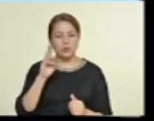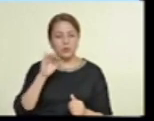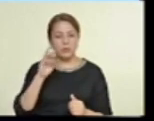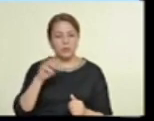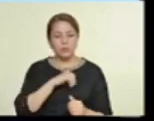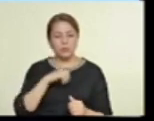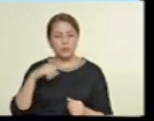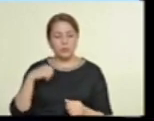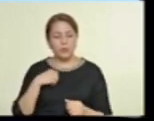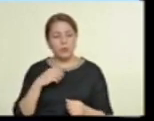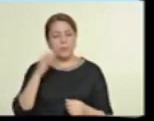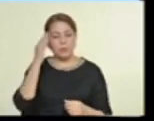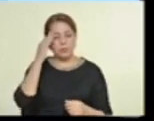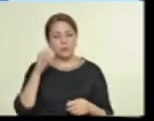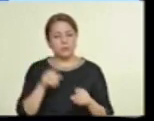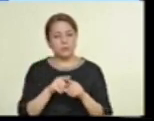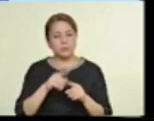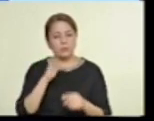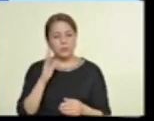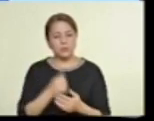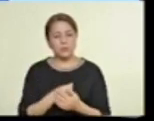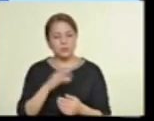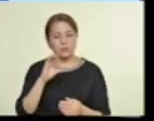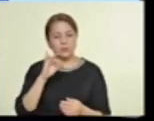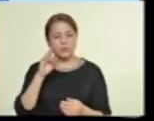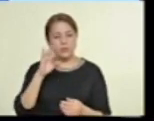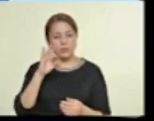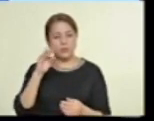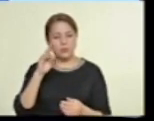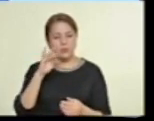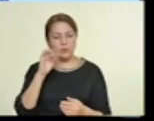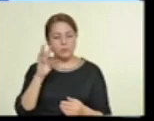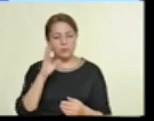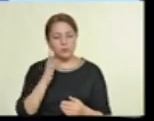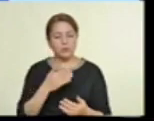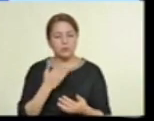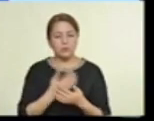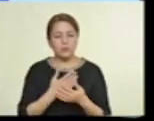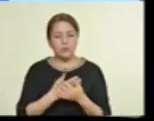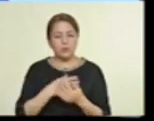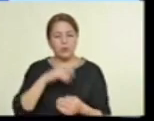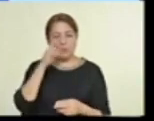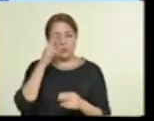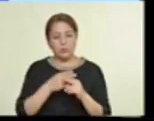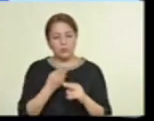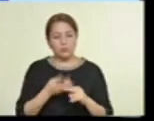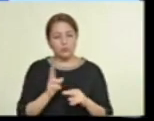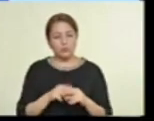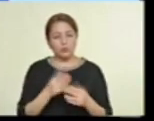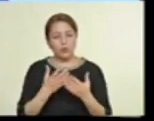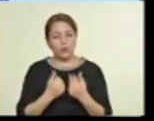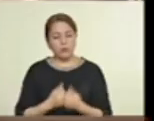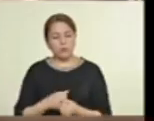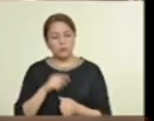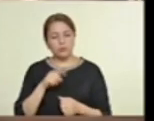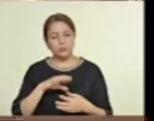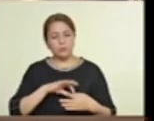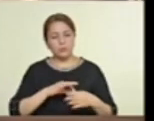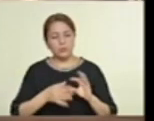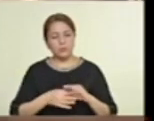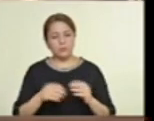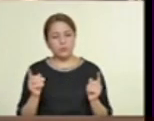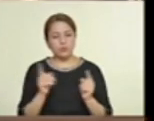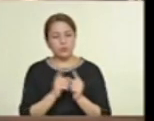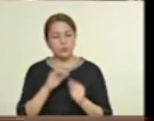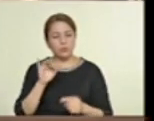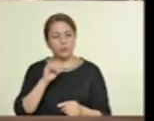Ya'ni o'zaro sinonimlik hosil qiladi. Masalan, ukam uchun oldim. Ushbu gap tarkibida kelayotgan